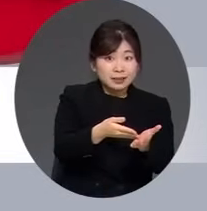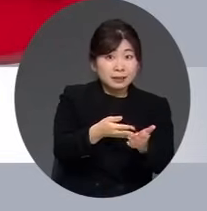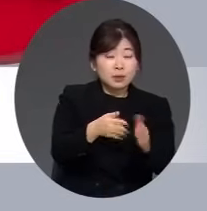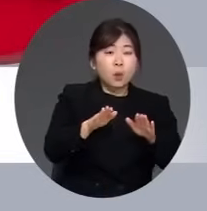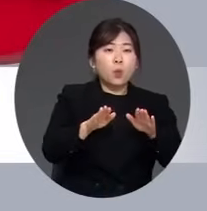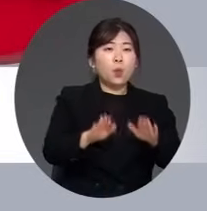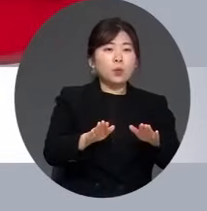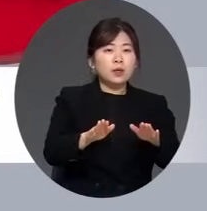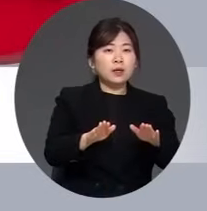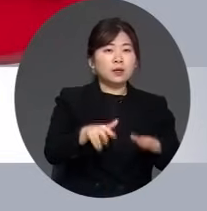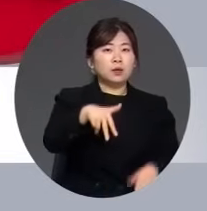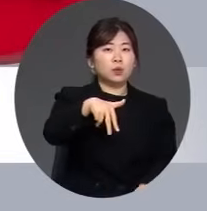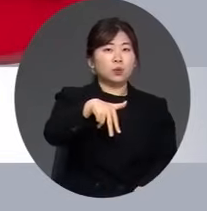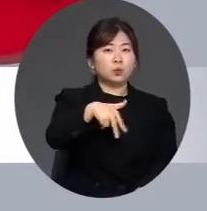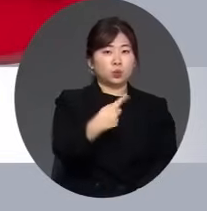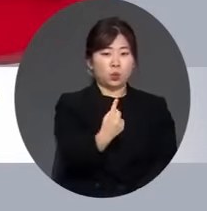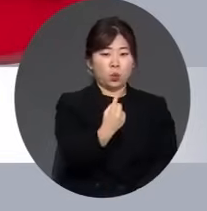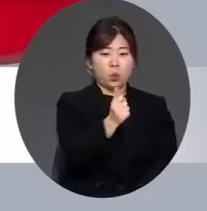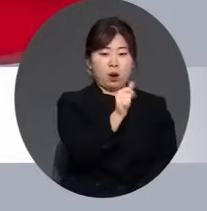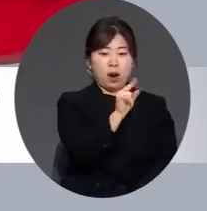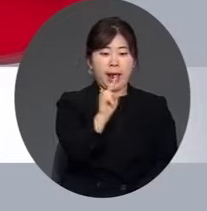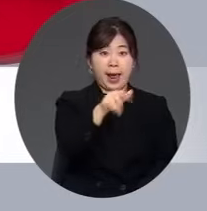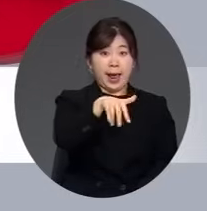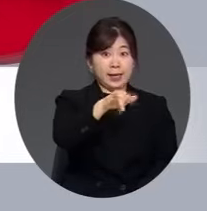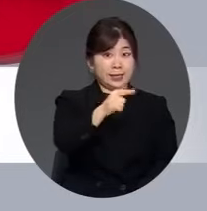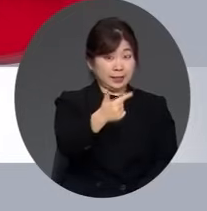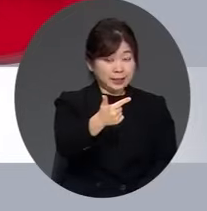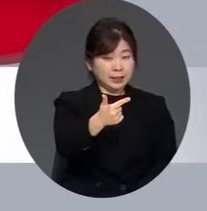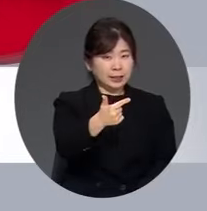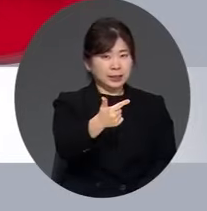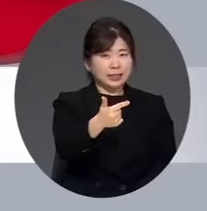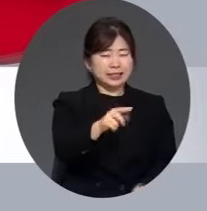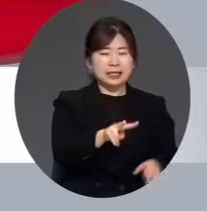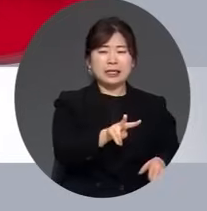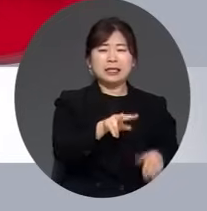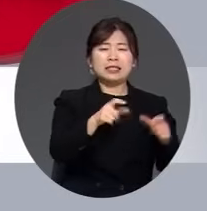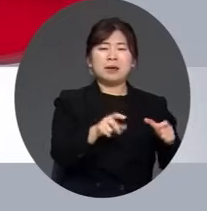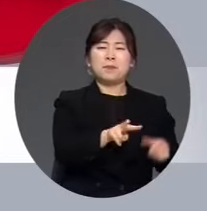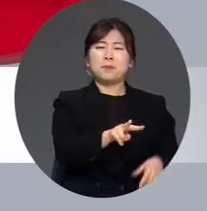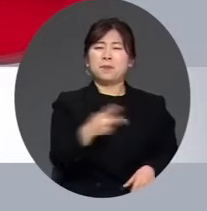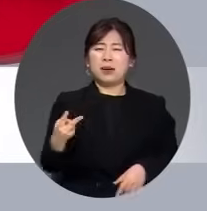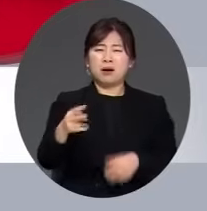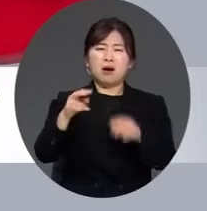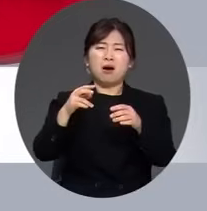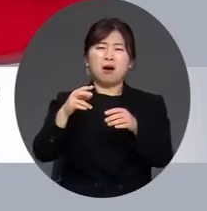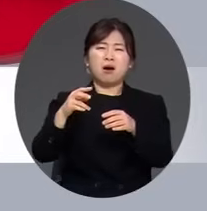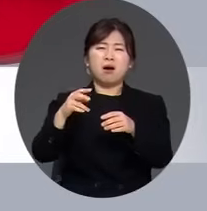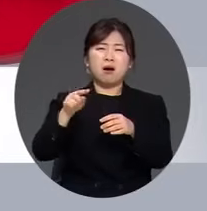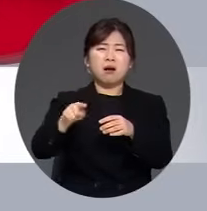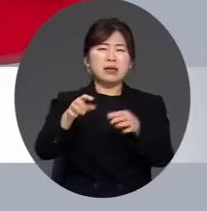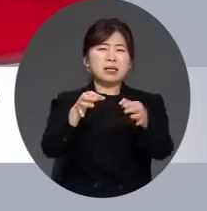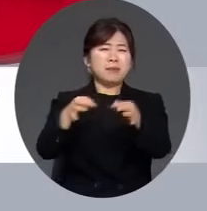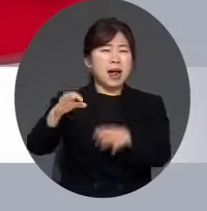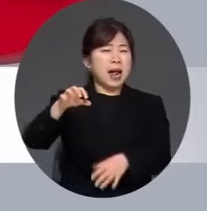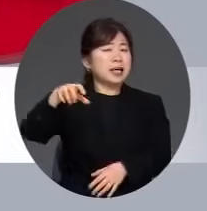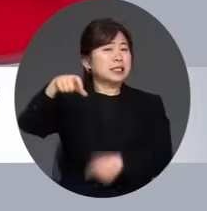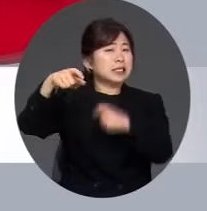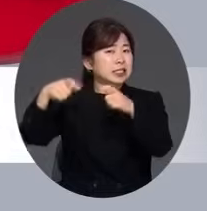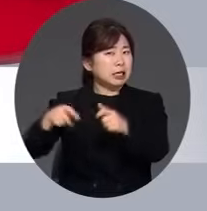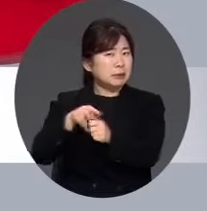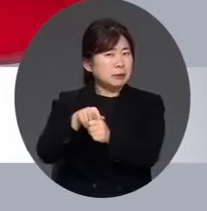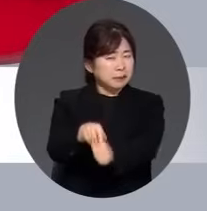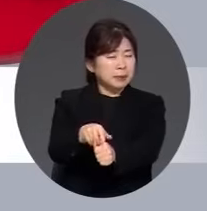이어서 밀양 의령 함안 창녕 삼선 조혜진 의원에게도 지역구를 바꿔 민주당 의원들이 있는 김해